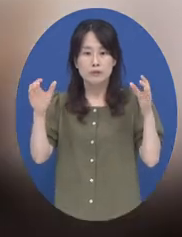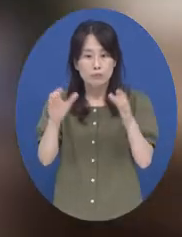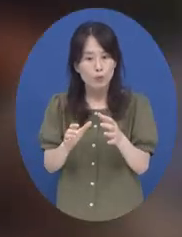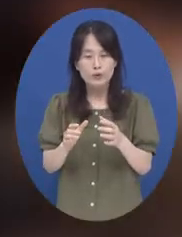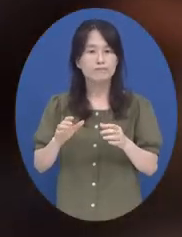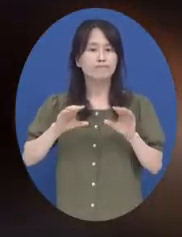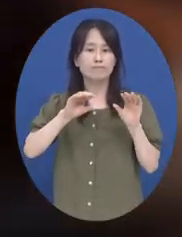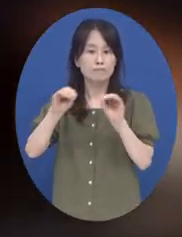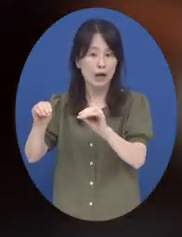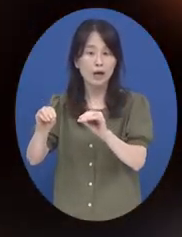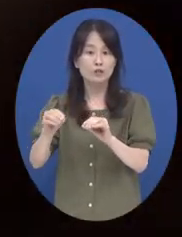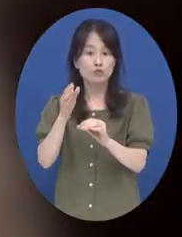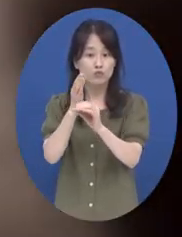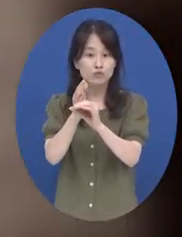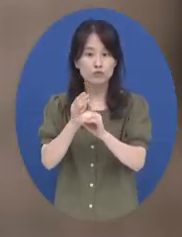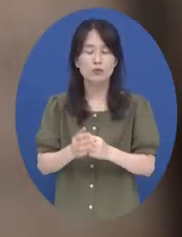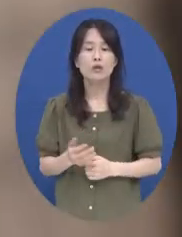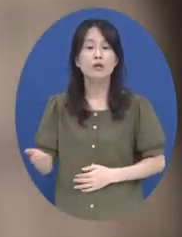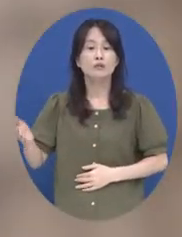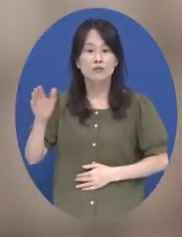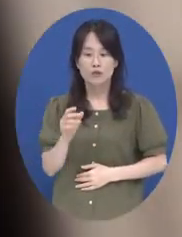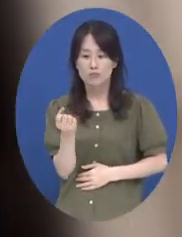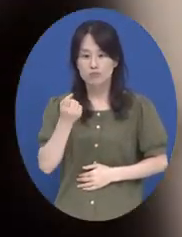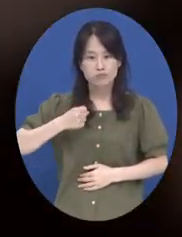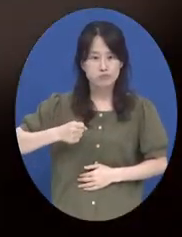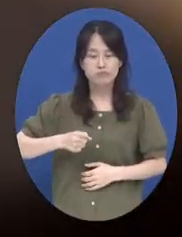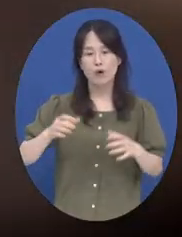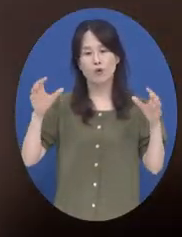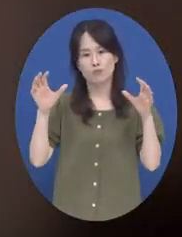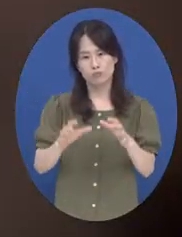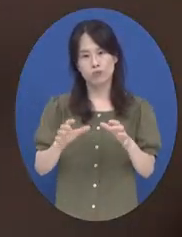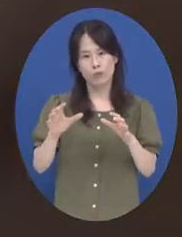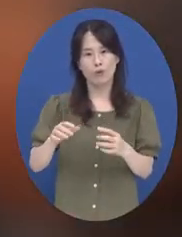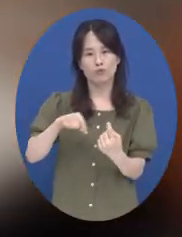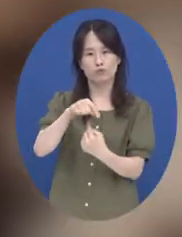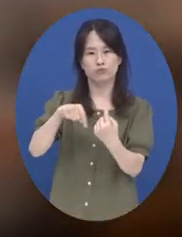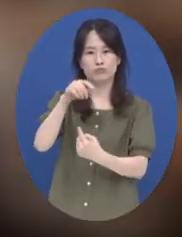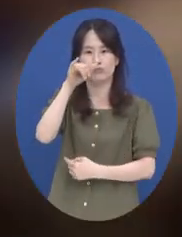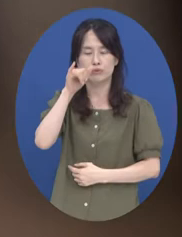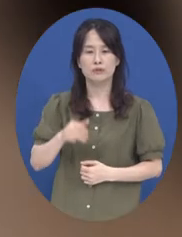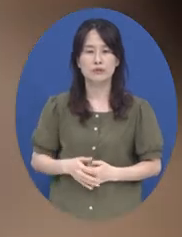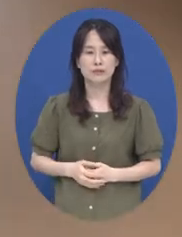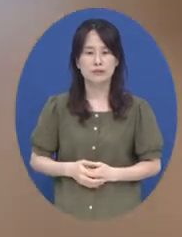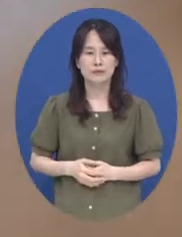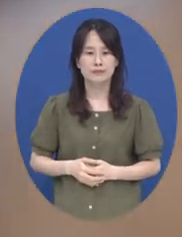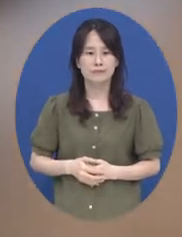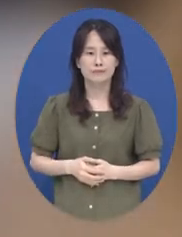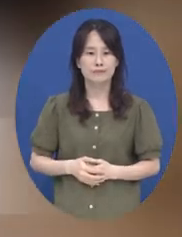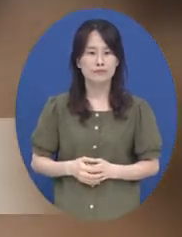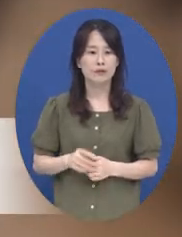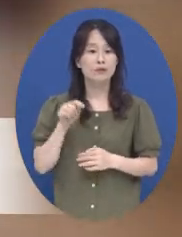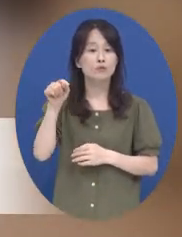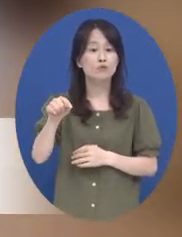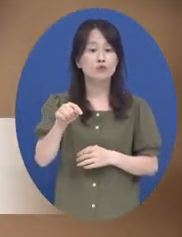이상 사적 모임이 금지된 상황에서도 방역수칙을 비웃듯 불법은 자행되고 있습니다.